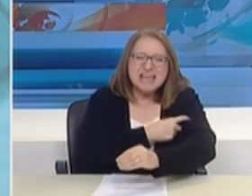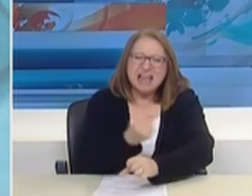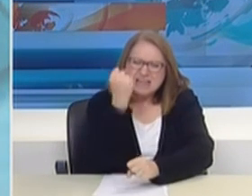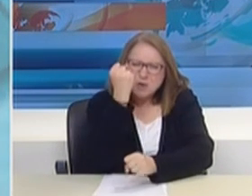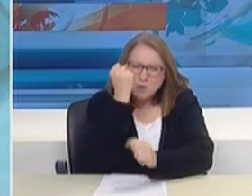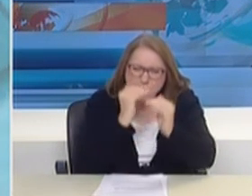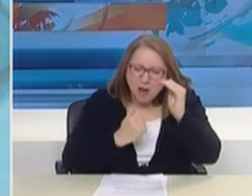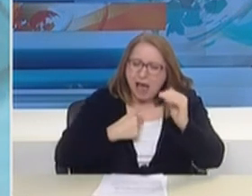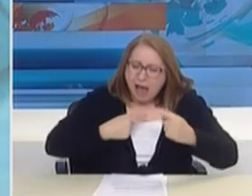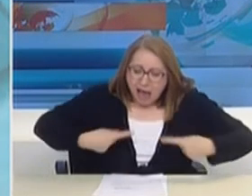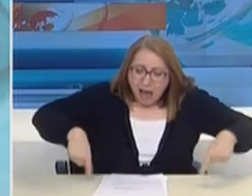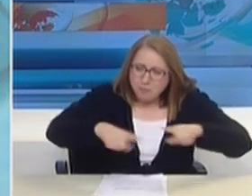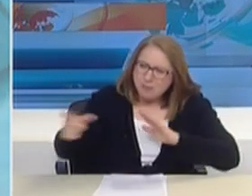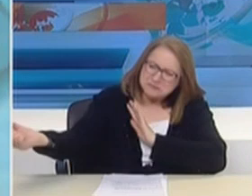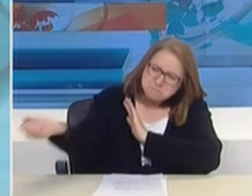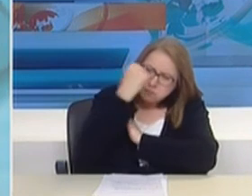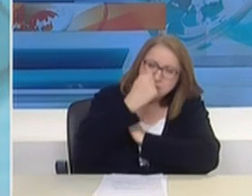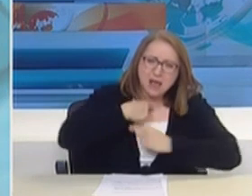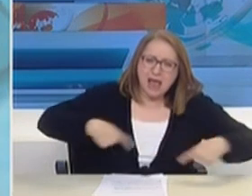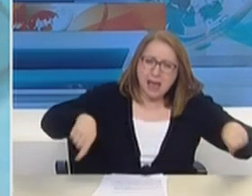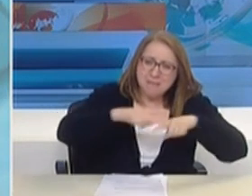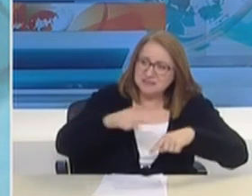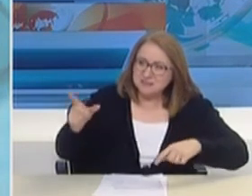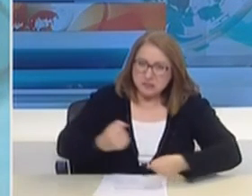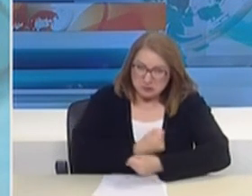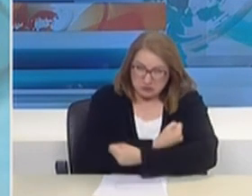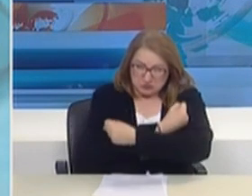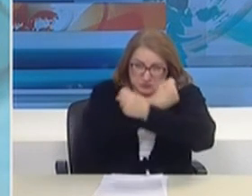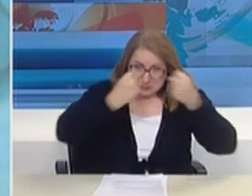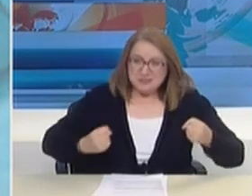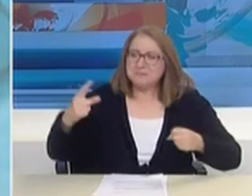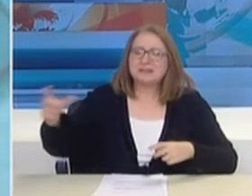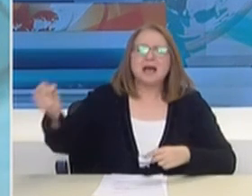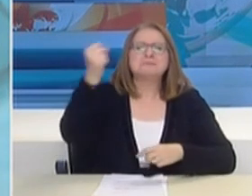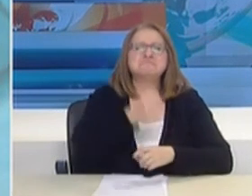καλύτερη υγεία στο λαό πολύ πιο γρήγορα. Αυτό είναι πολύ καλό νέο που μας λέτε και για την